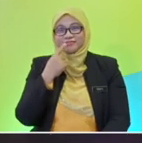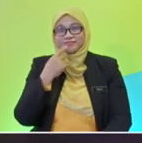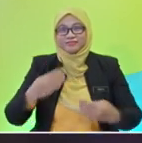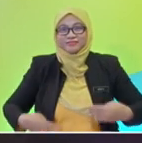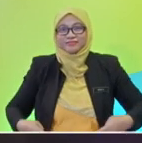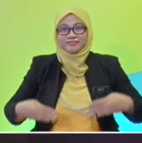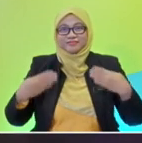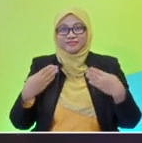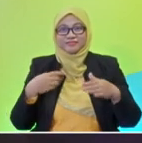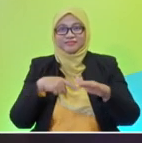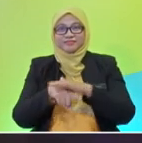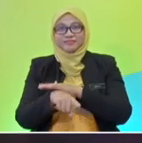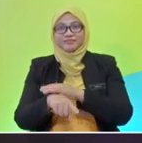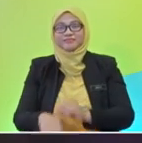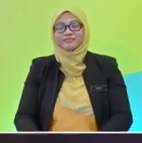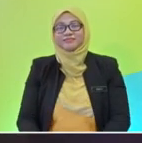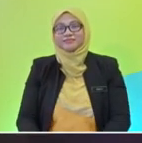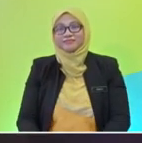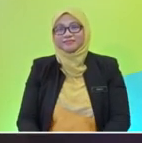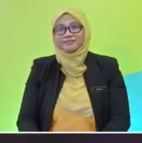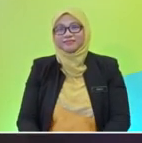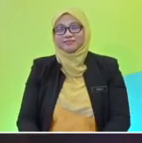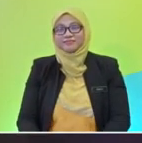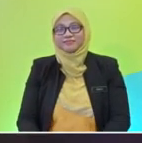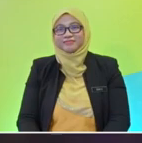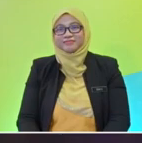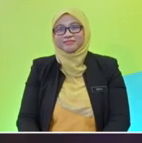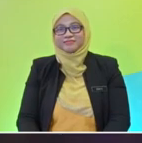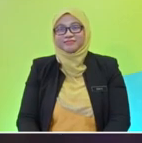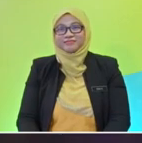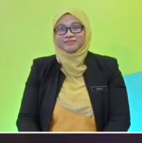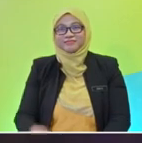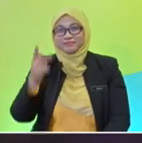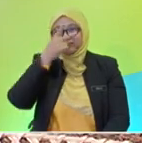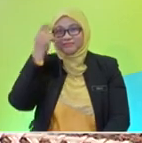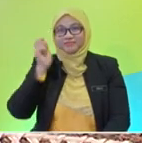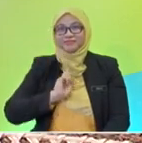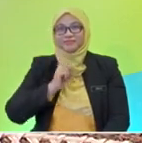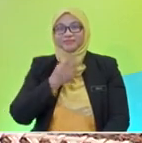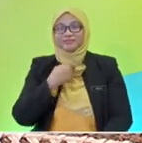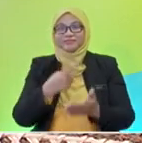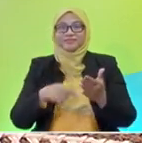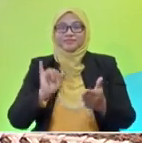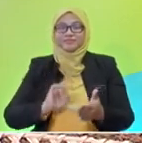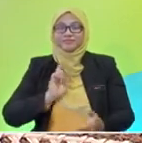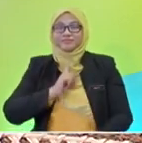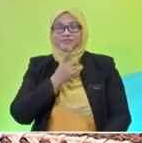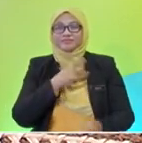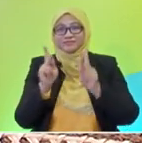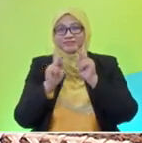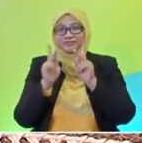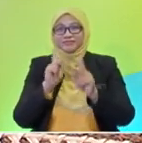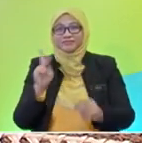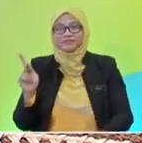badan binasa. Adakah kerana kita, apa yang kita katakan tu kurang senang didengar oleh orang lain, cikgu,